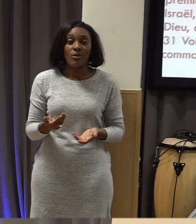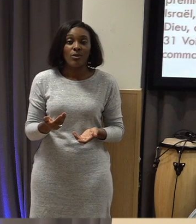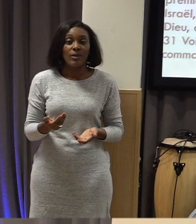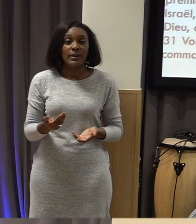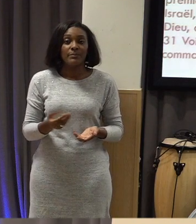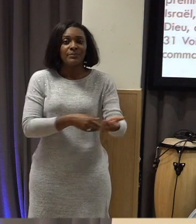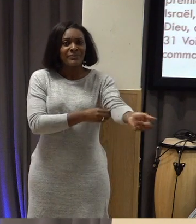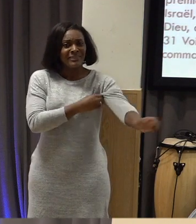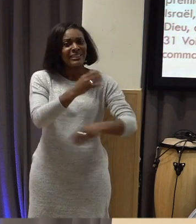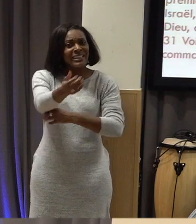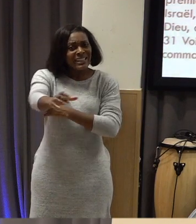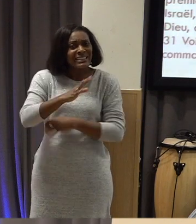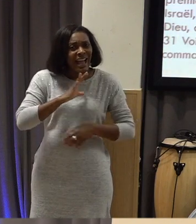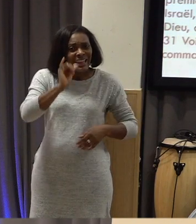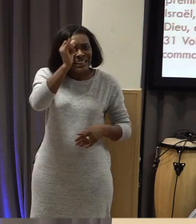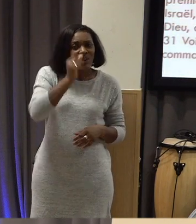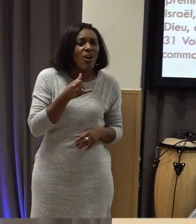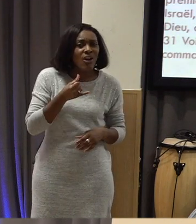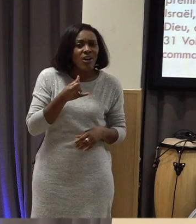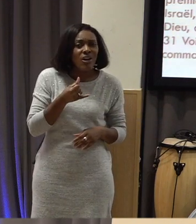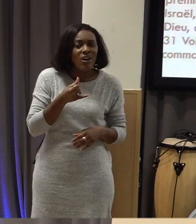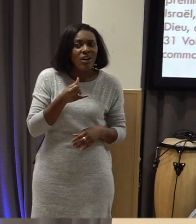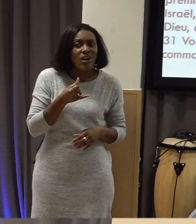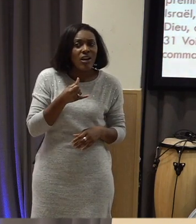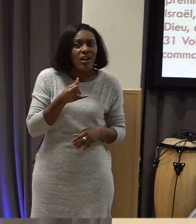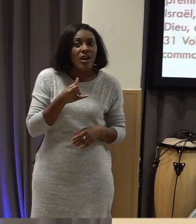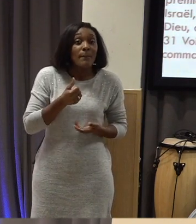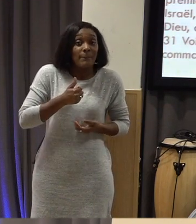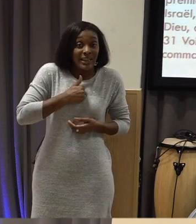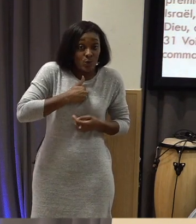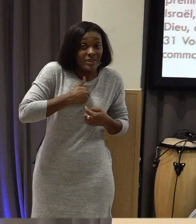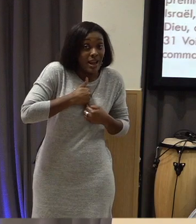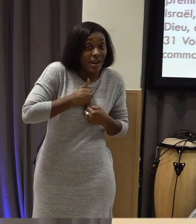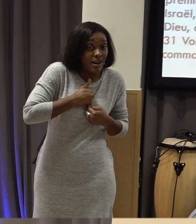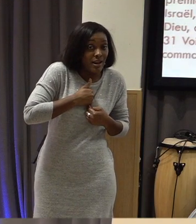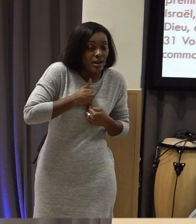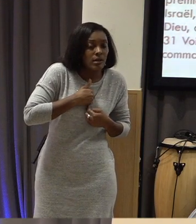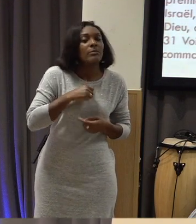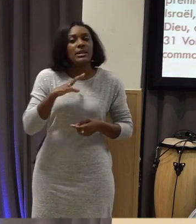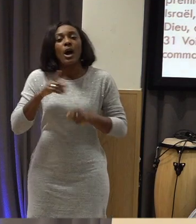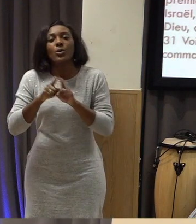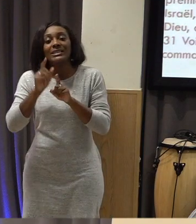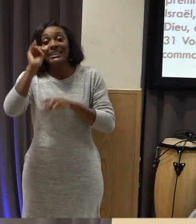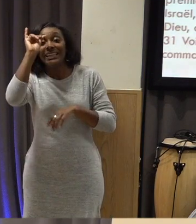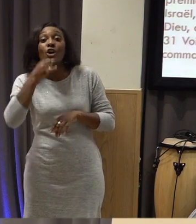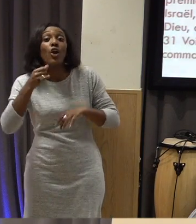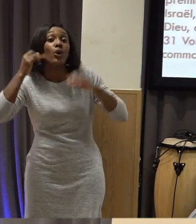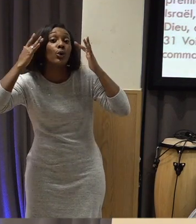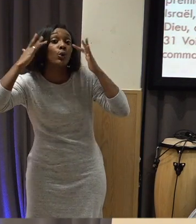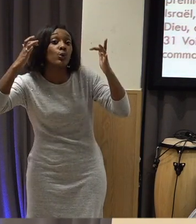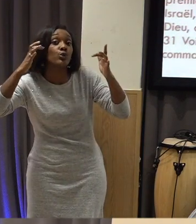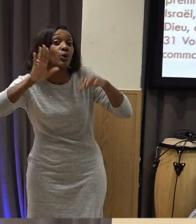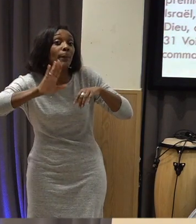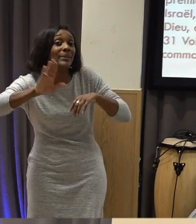Il existe des idoles qui sont personnelles, comme celles que j'ai citées précédemment, mais il existe aussi des idoles qui sont culturelles, voire